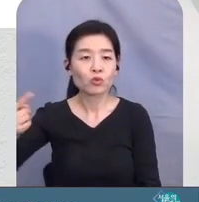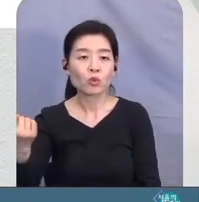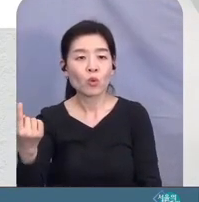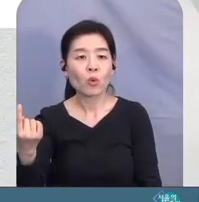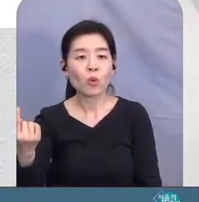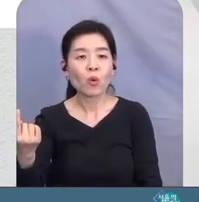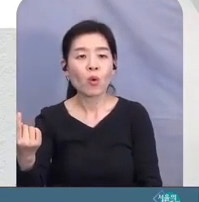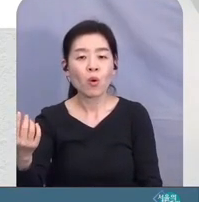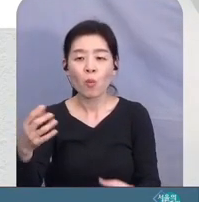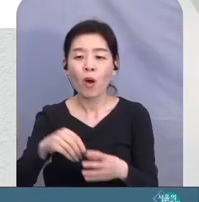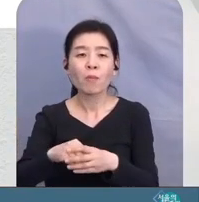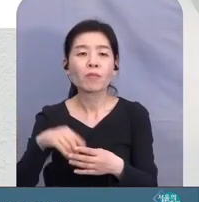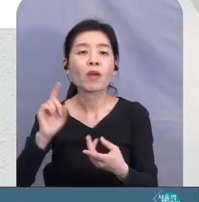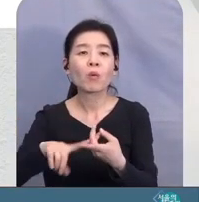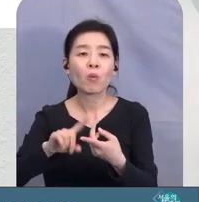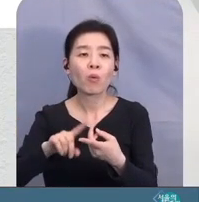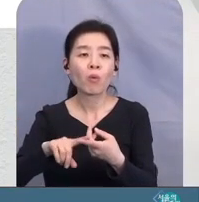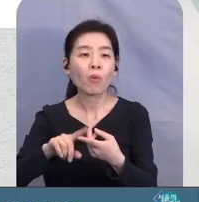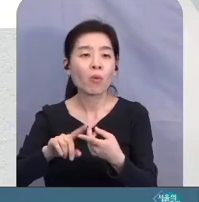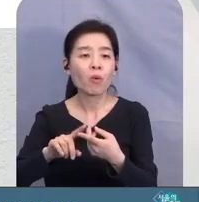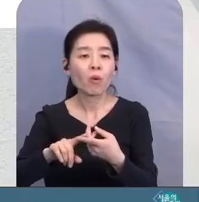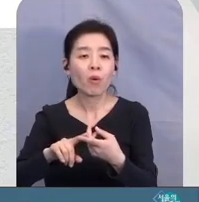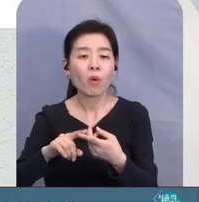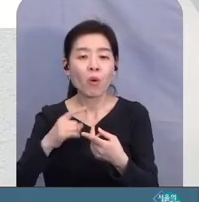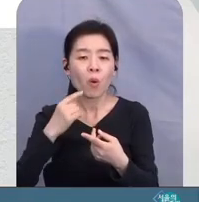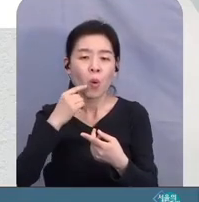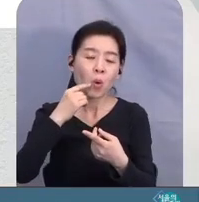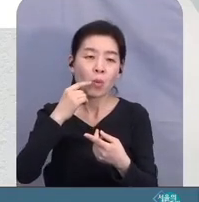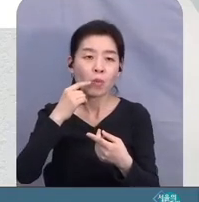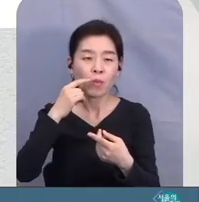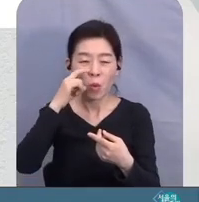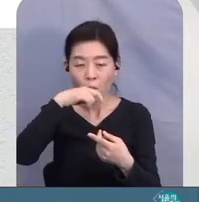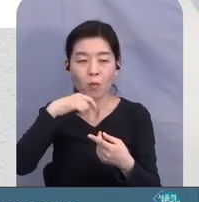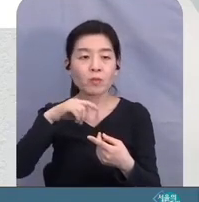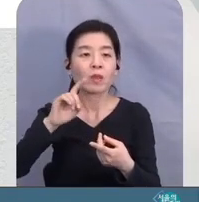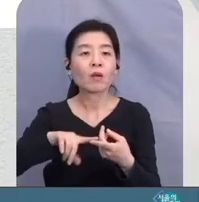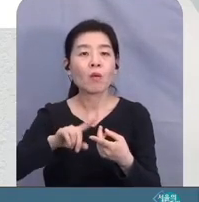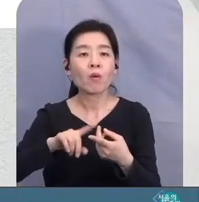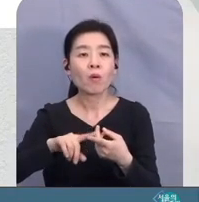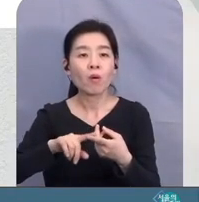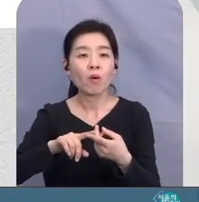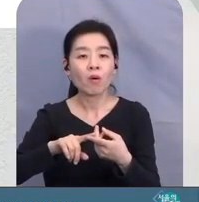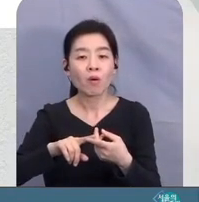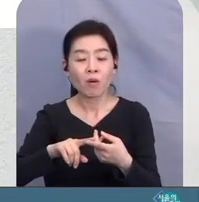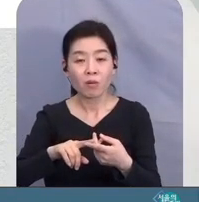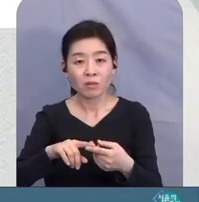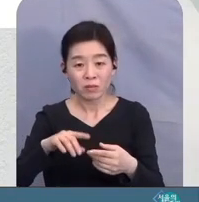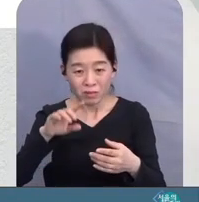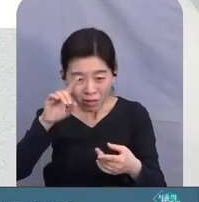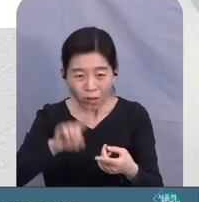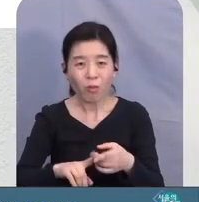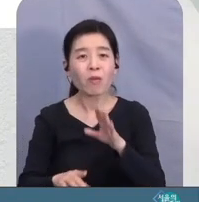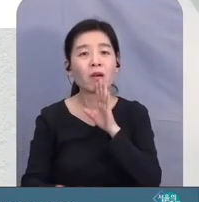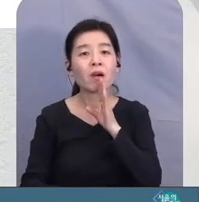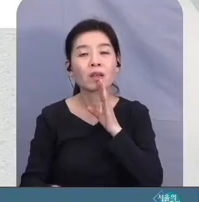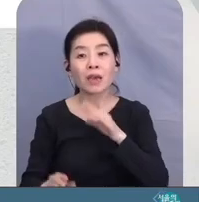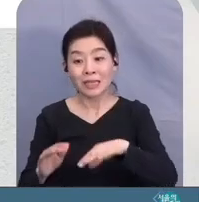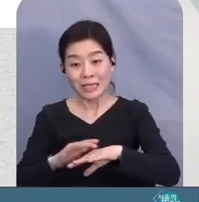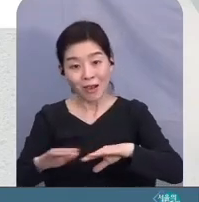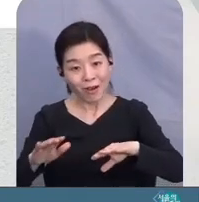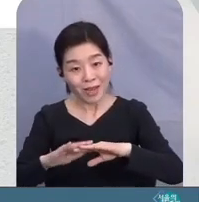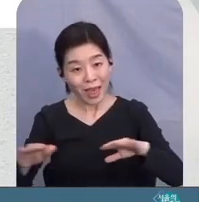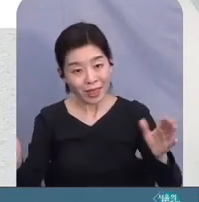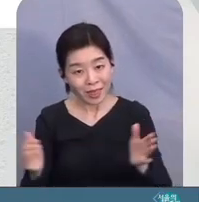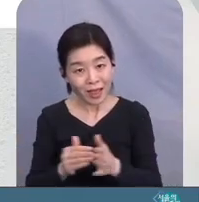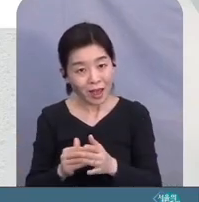거쳐도 오염수죠. 완전히 오염수입니다. 이걸 처리수라고 하는 거는